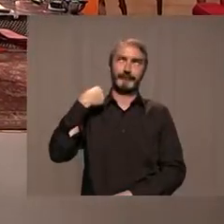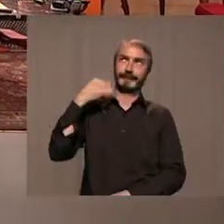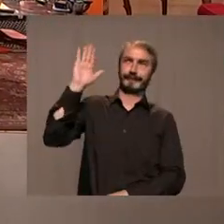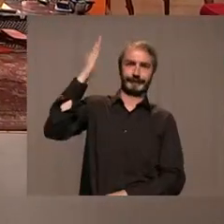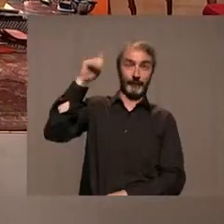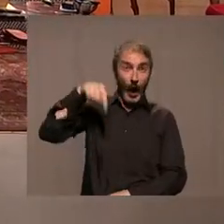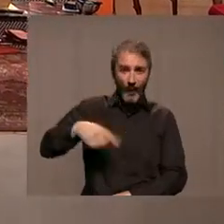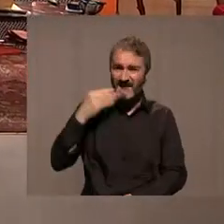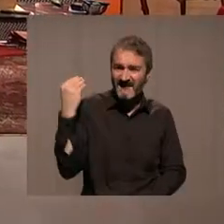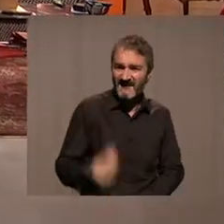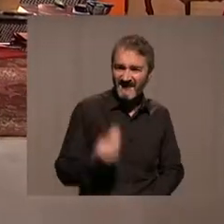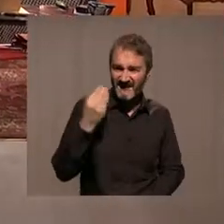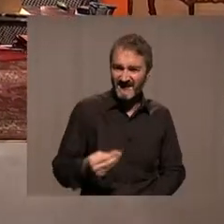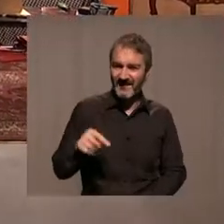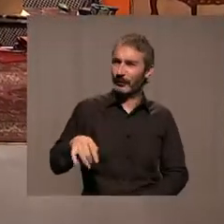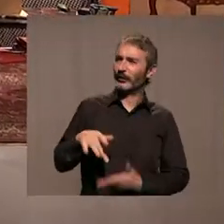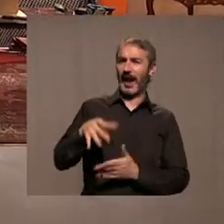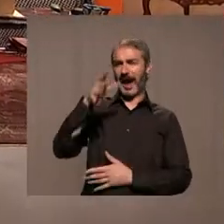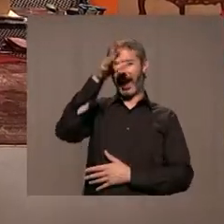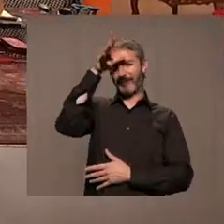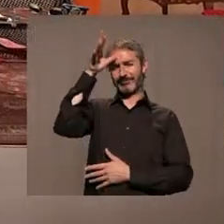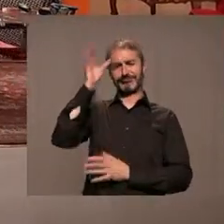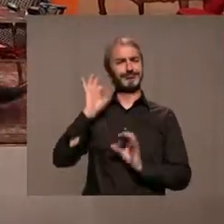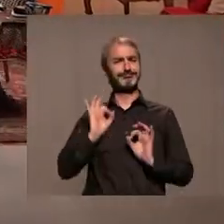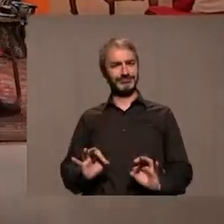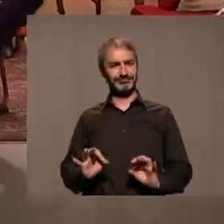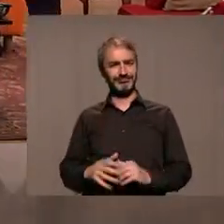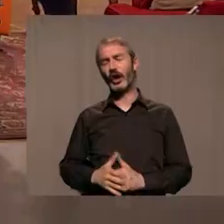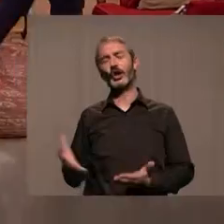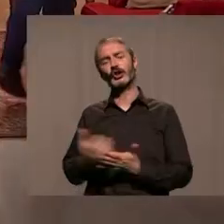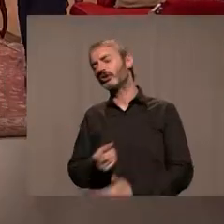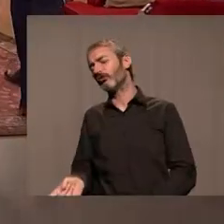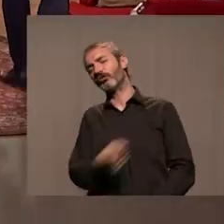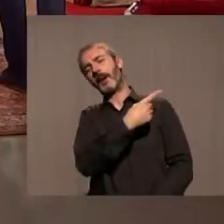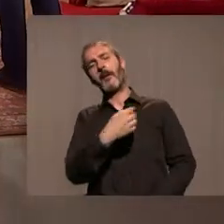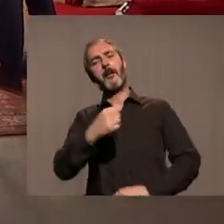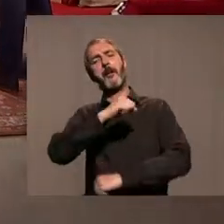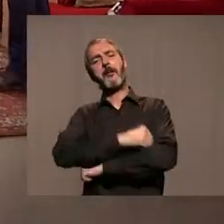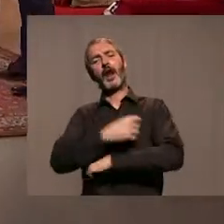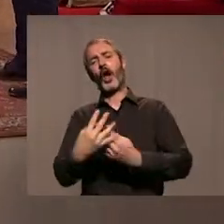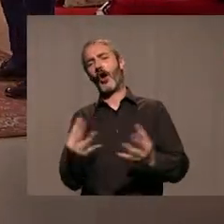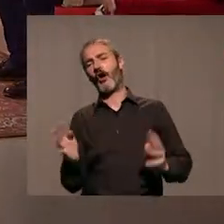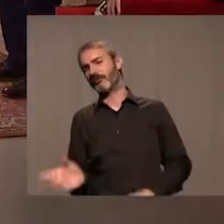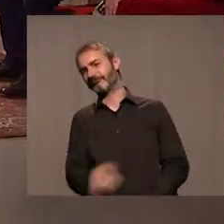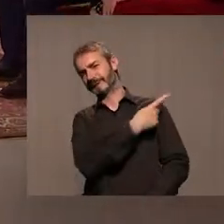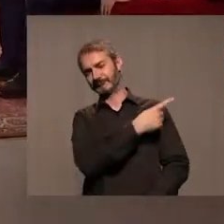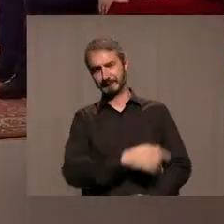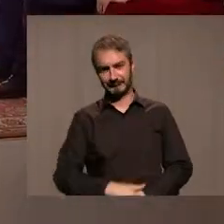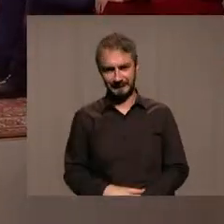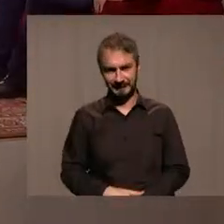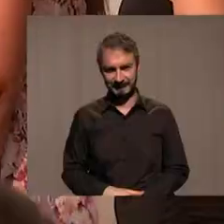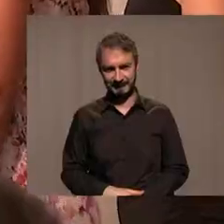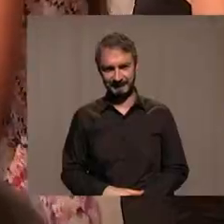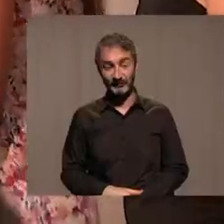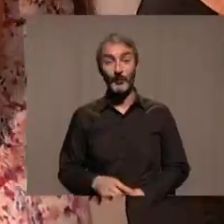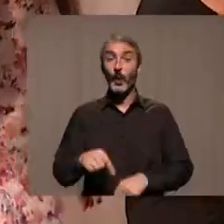Ara que teníeu caloreta, sí, està molt bé. Tots al balcó, bueno, tots no, endavant, sisplau, endavant. Que es quedin aquí polítiques